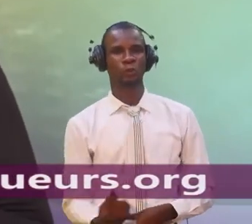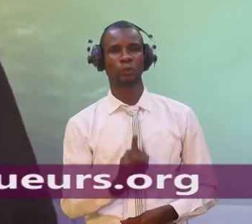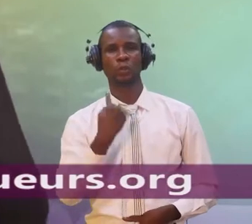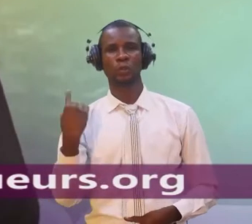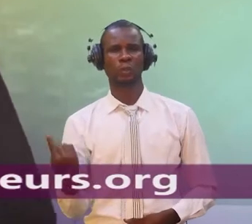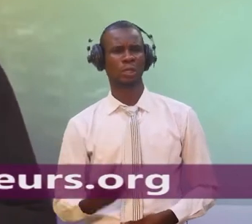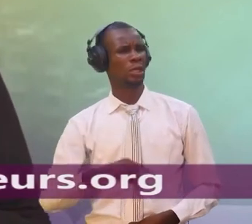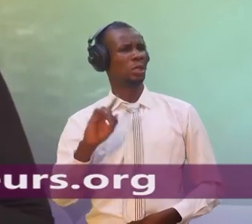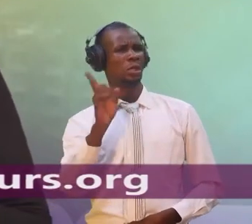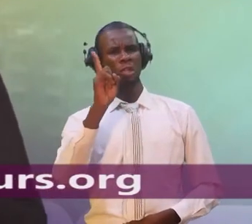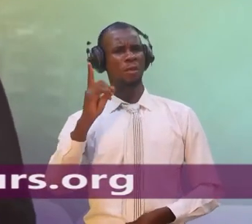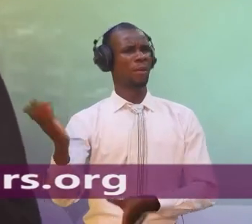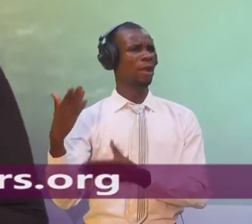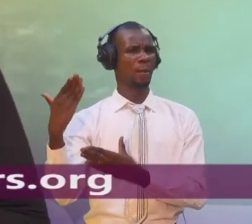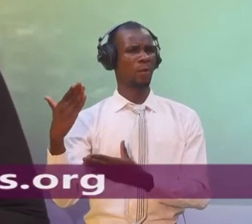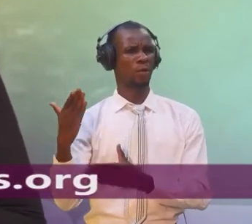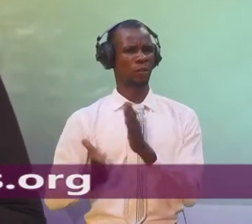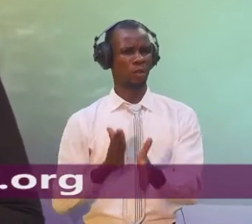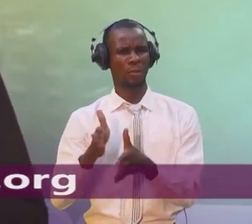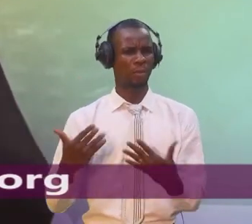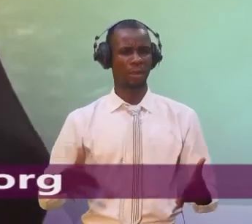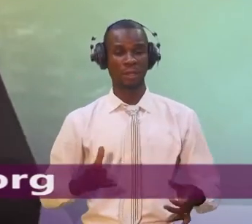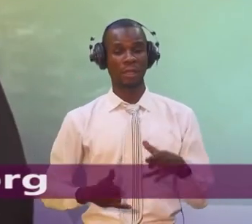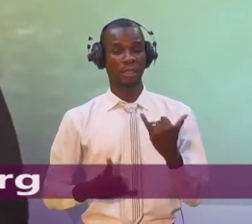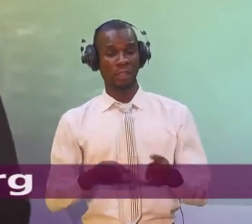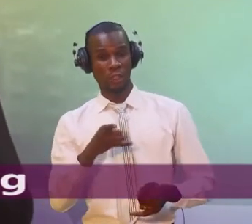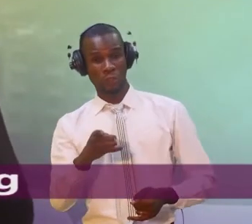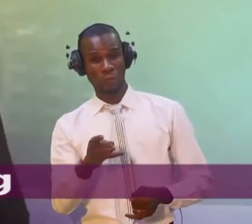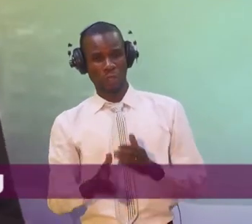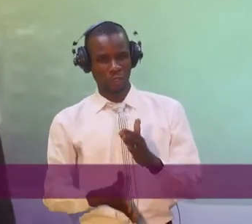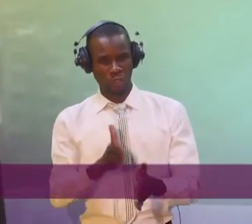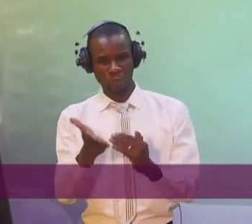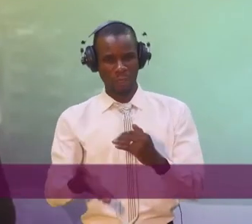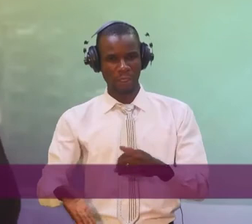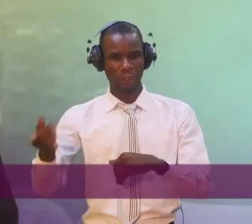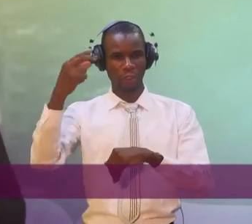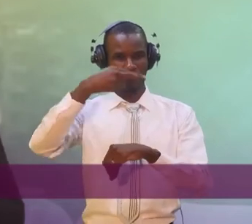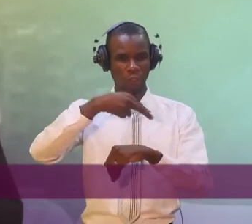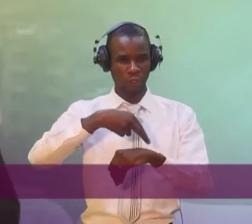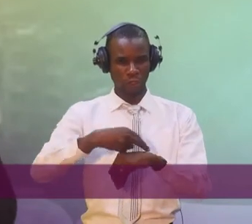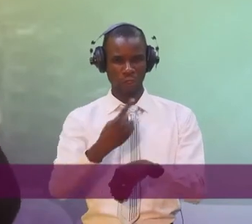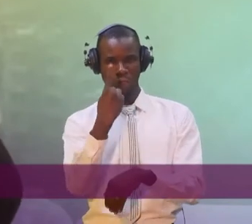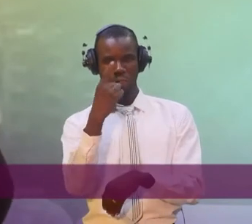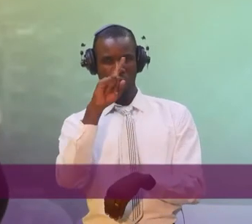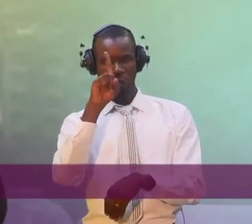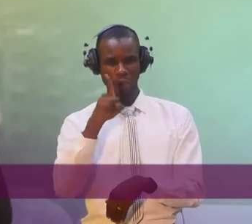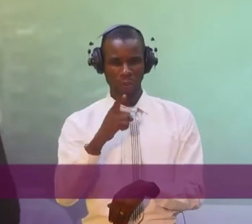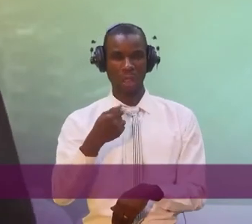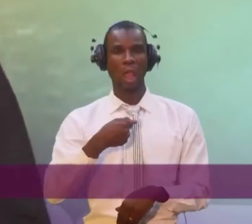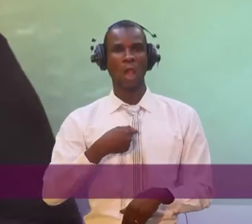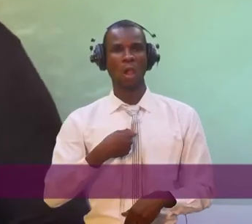dawa nzuri ya kupigana na magonjwa haya na shida haya ni matembezi.